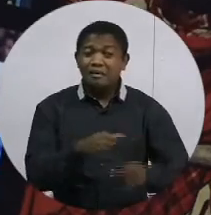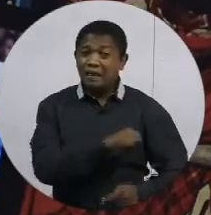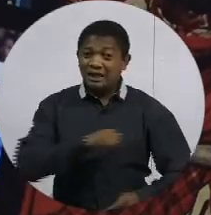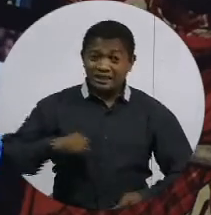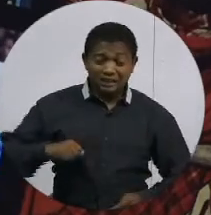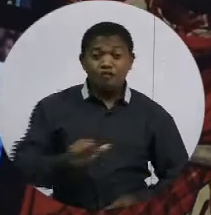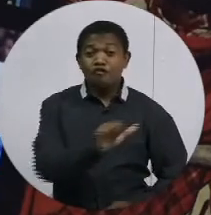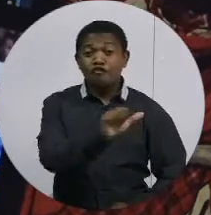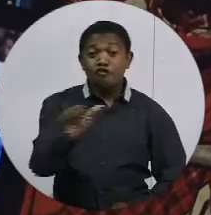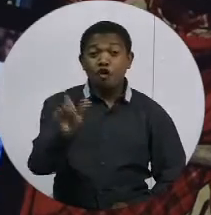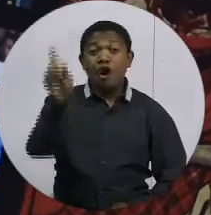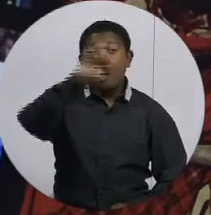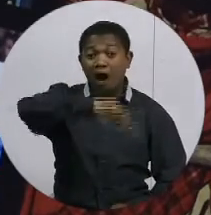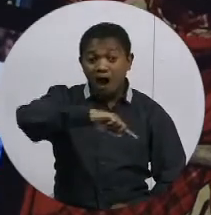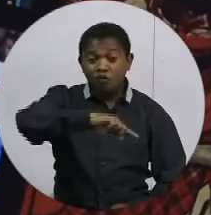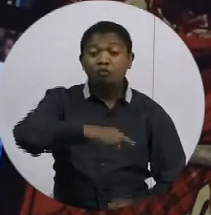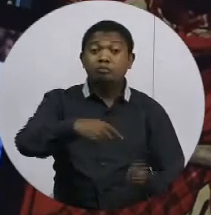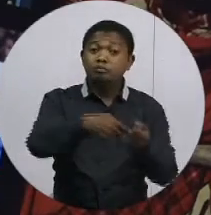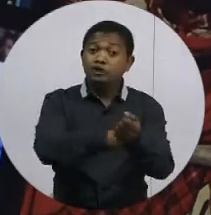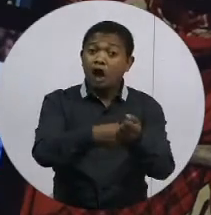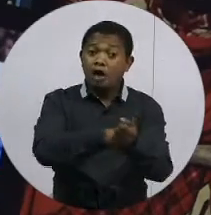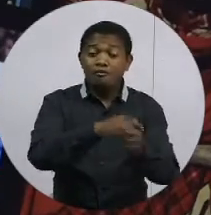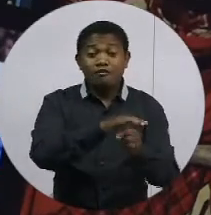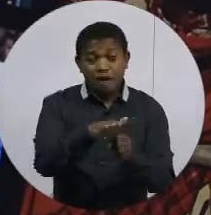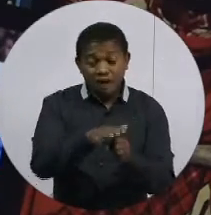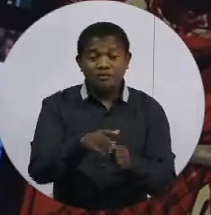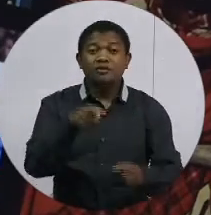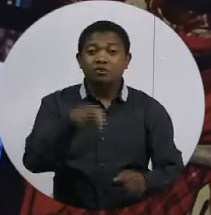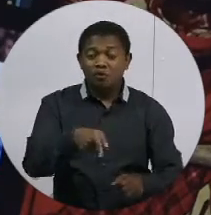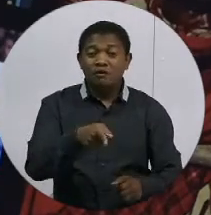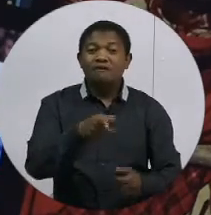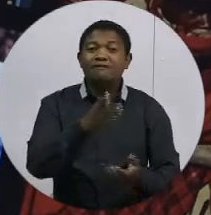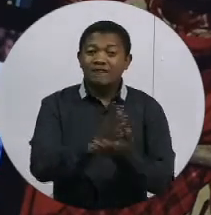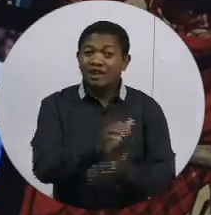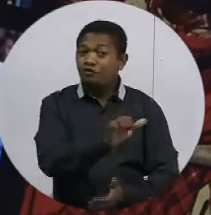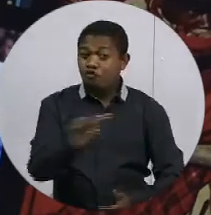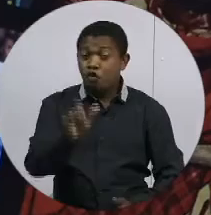mamoaka fambarana aretina soritra aretina mihitsy a, mijanona asymptomatika zany